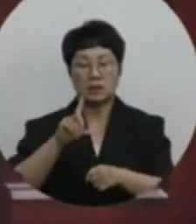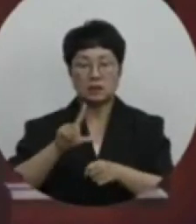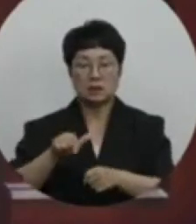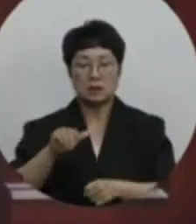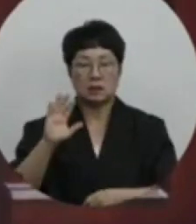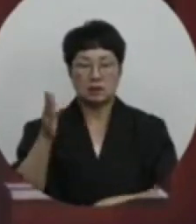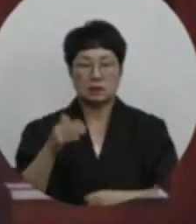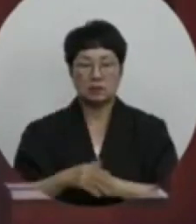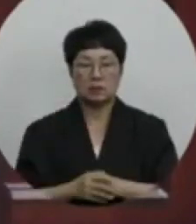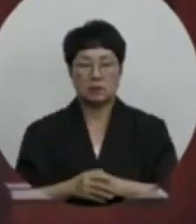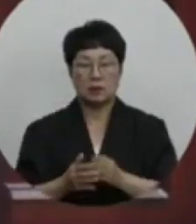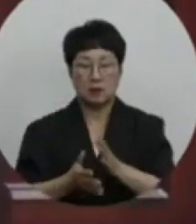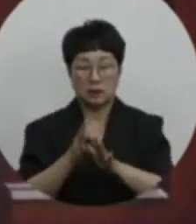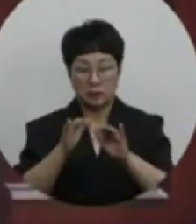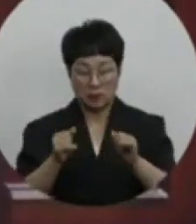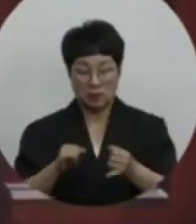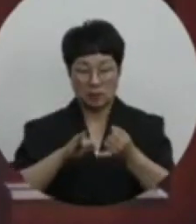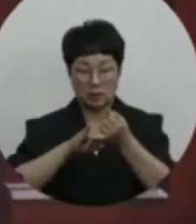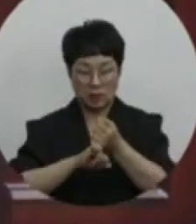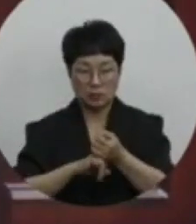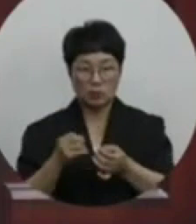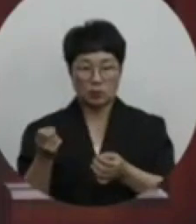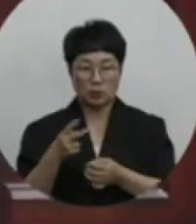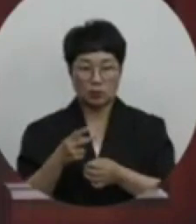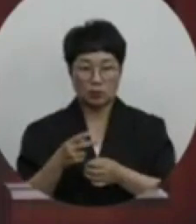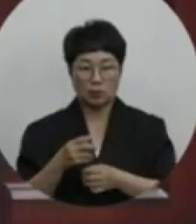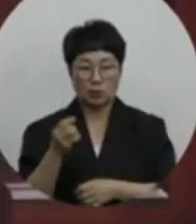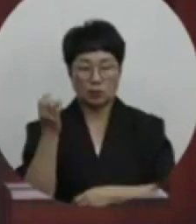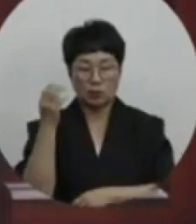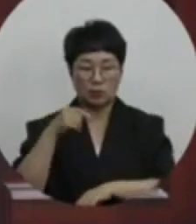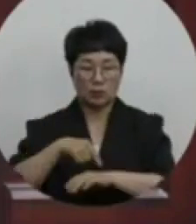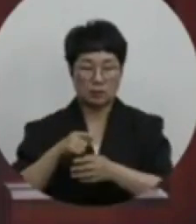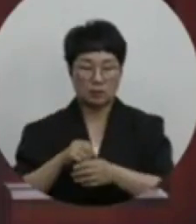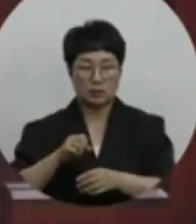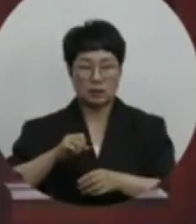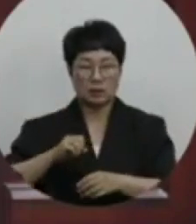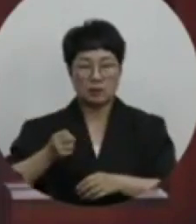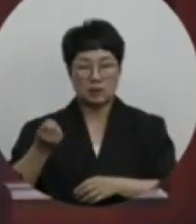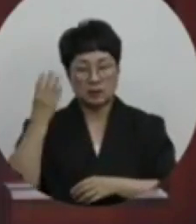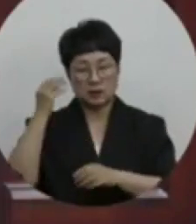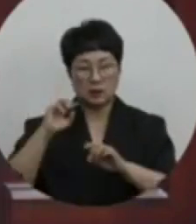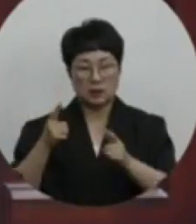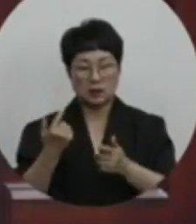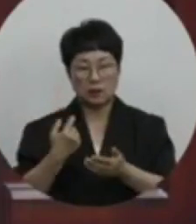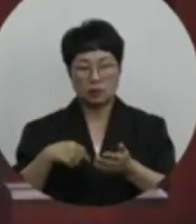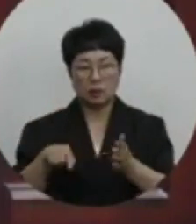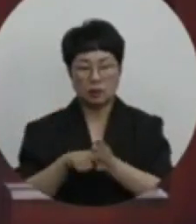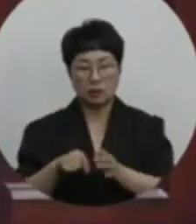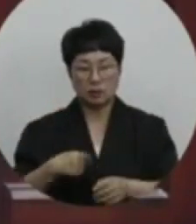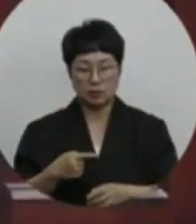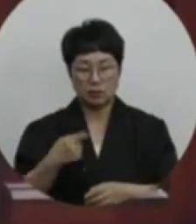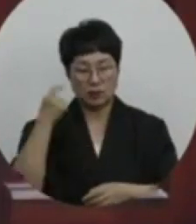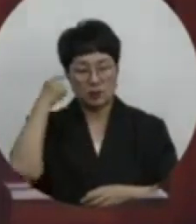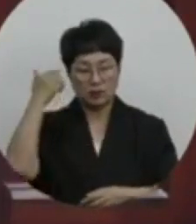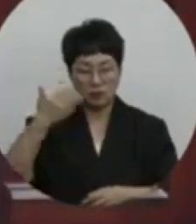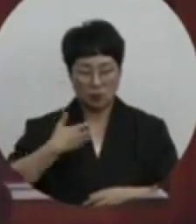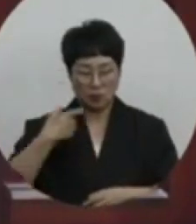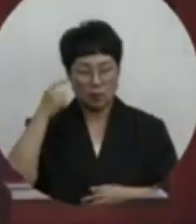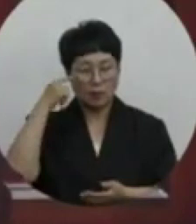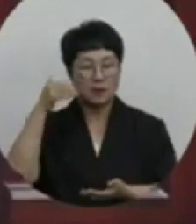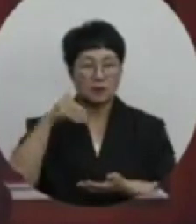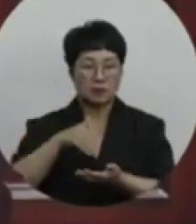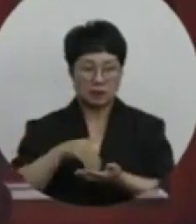있습니다. 시민들과의 약속과 그 초심을 잃지 않도록 스스로에게 질문하고